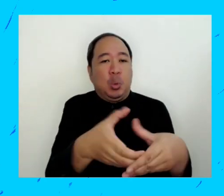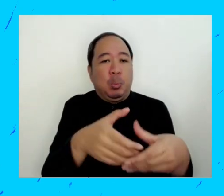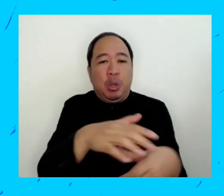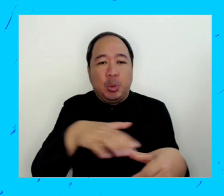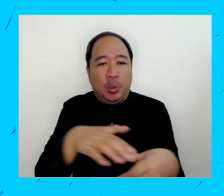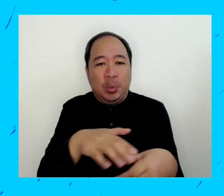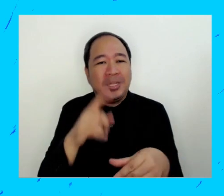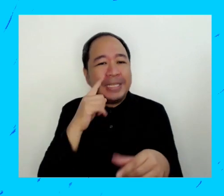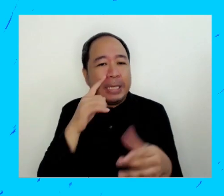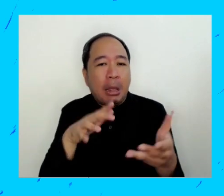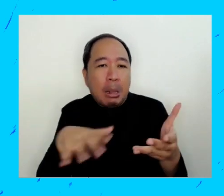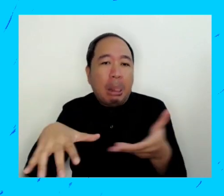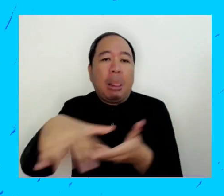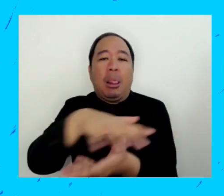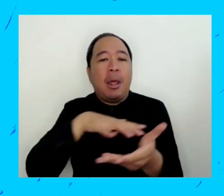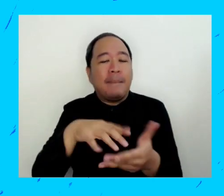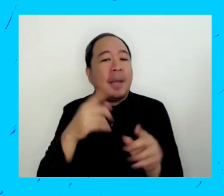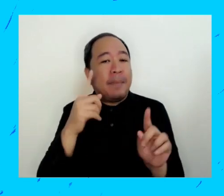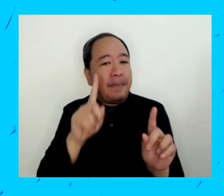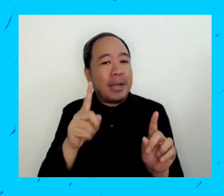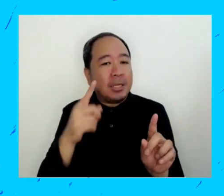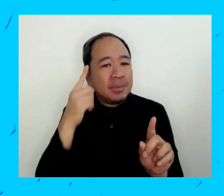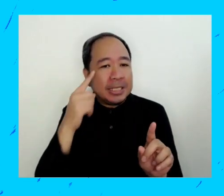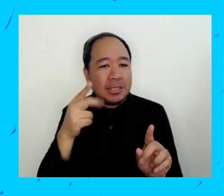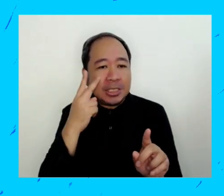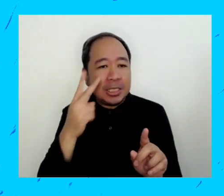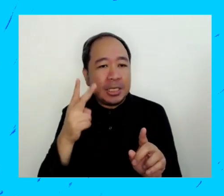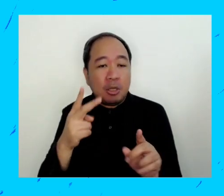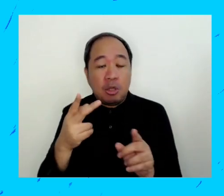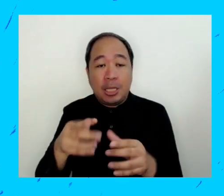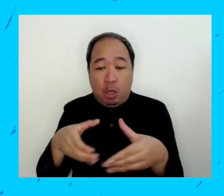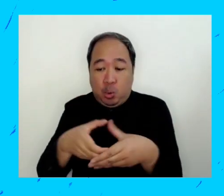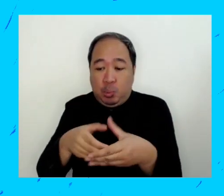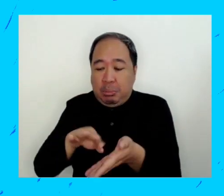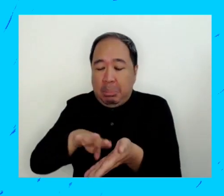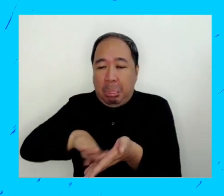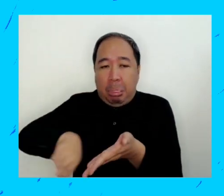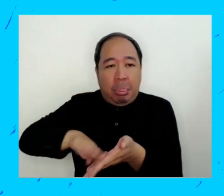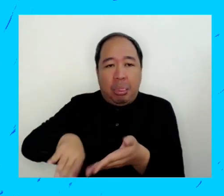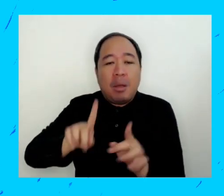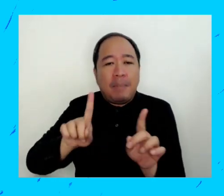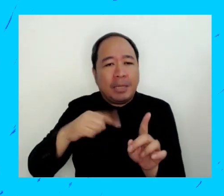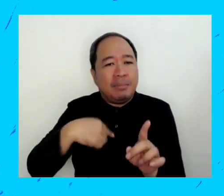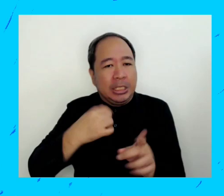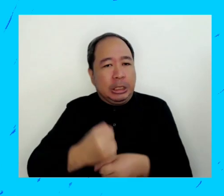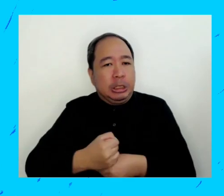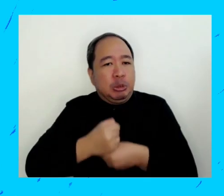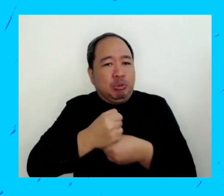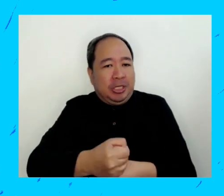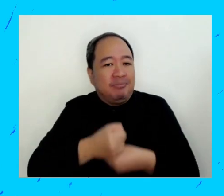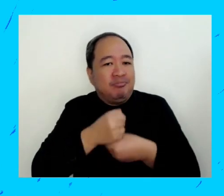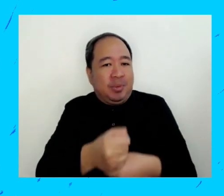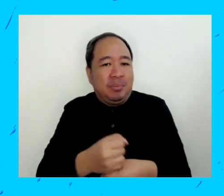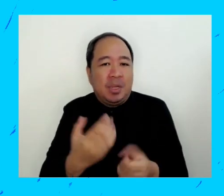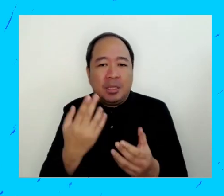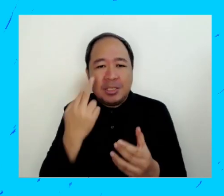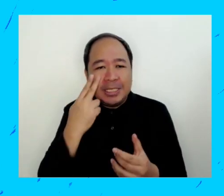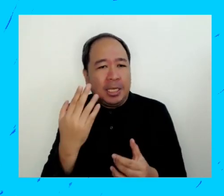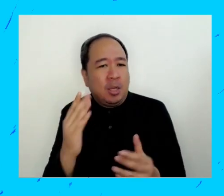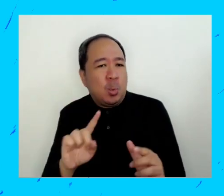très hétérogènes. Donc, j'essaie d'aborder des jeunes et